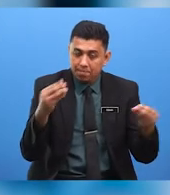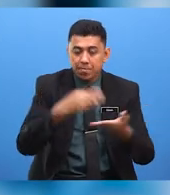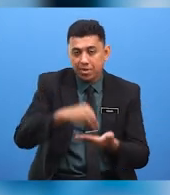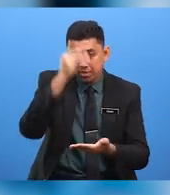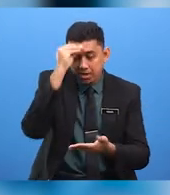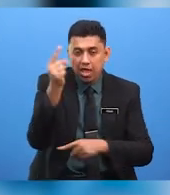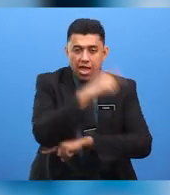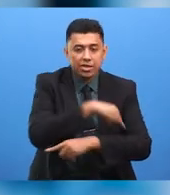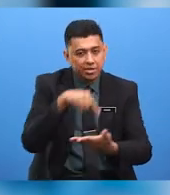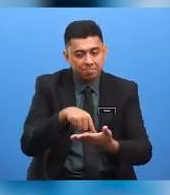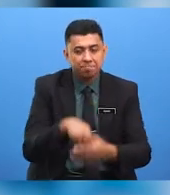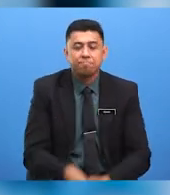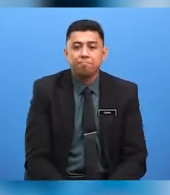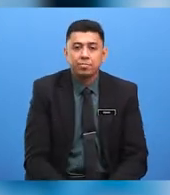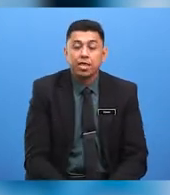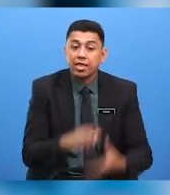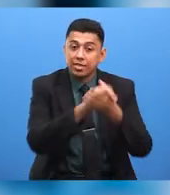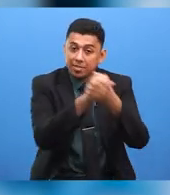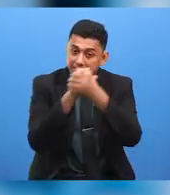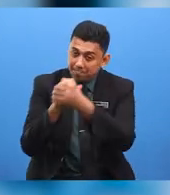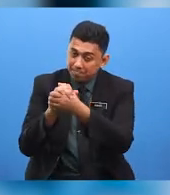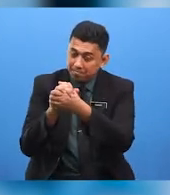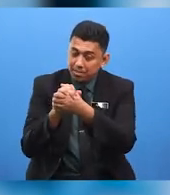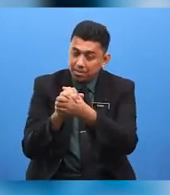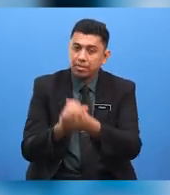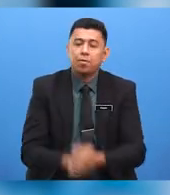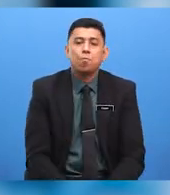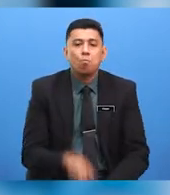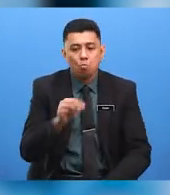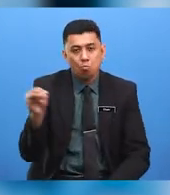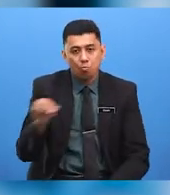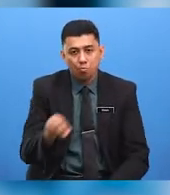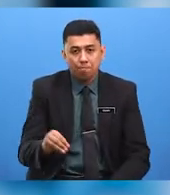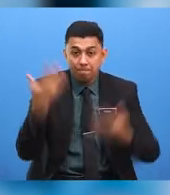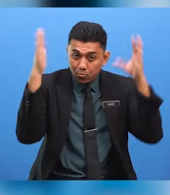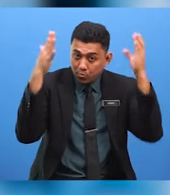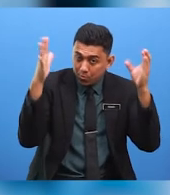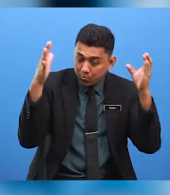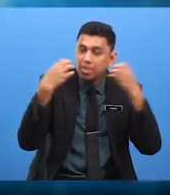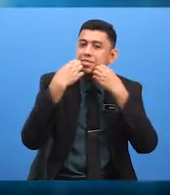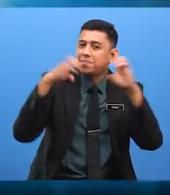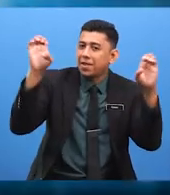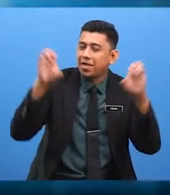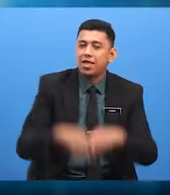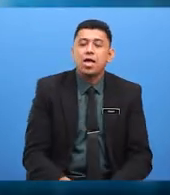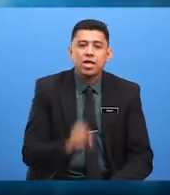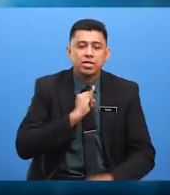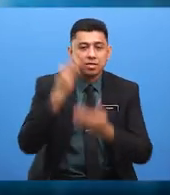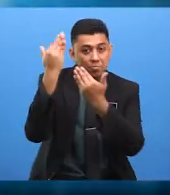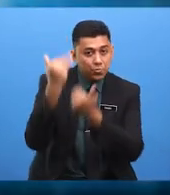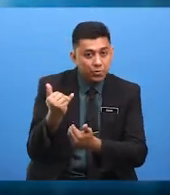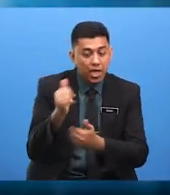kita pada hari ini syabas dan Tania Muri Muri satu tepukan Cemerlang untuk anda Saya harap